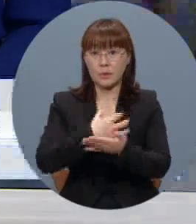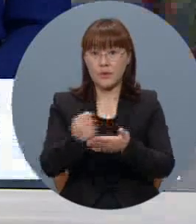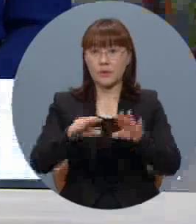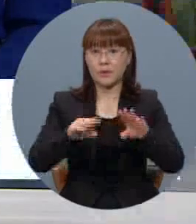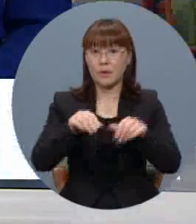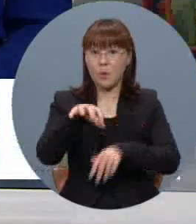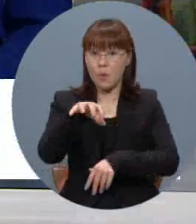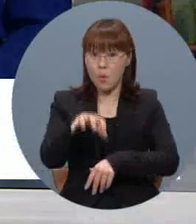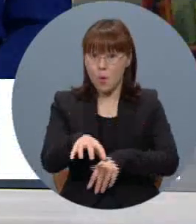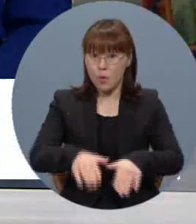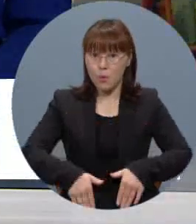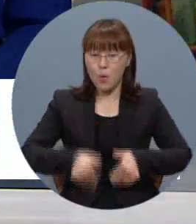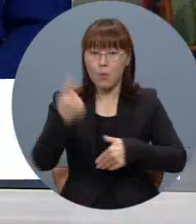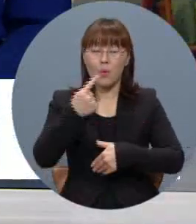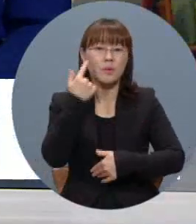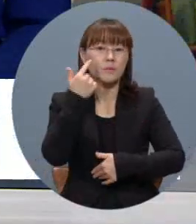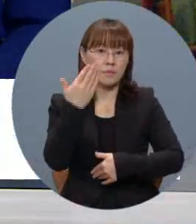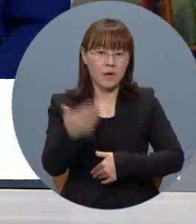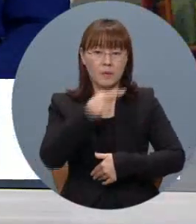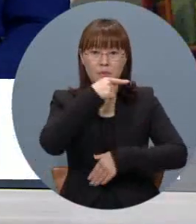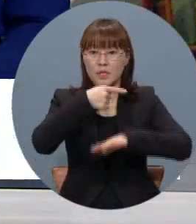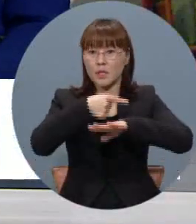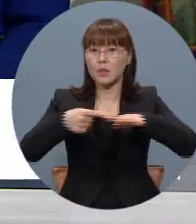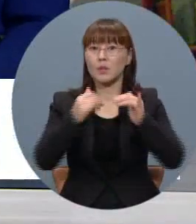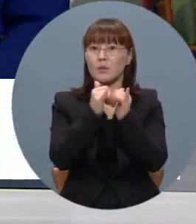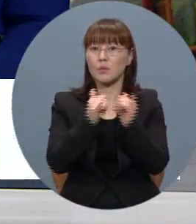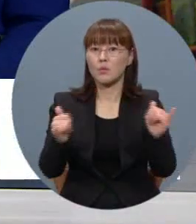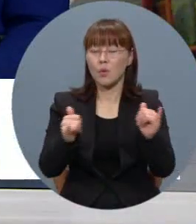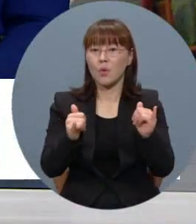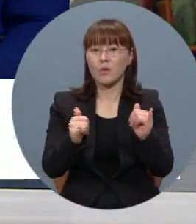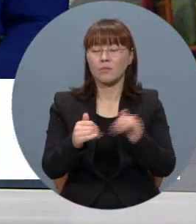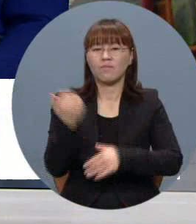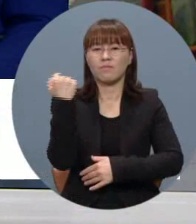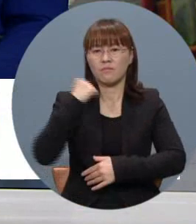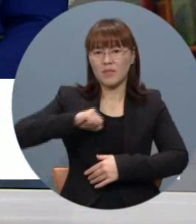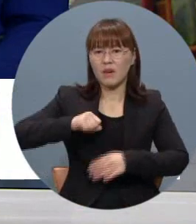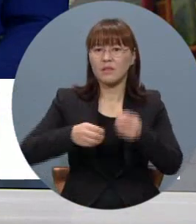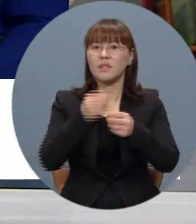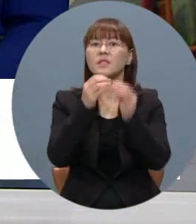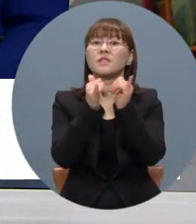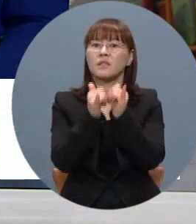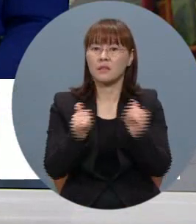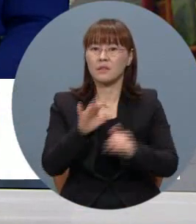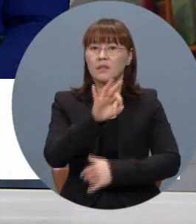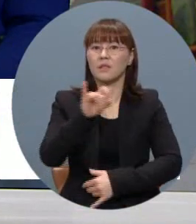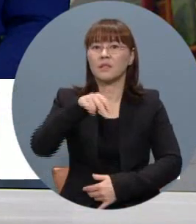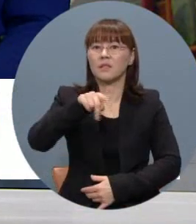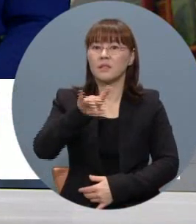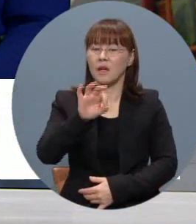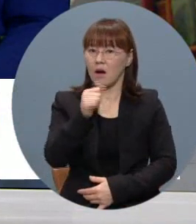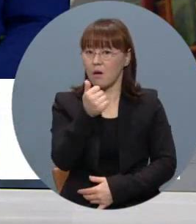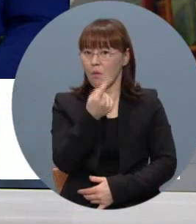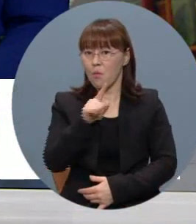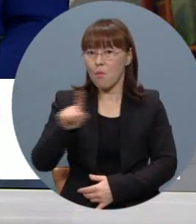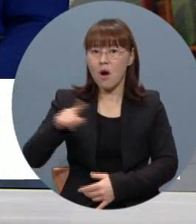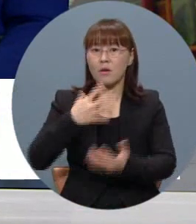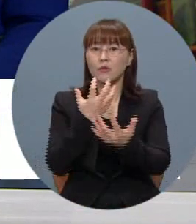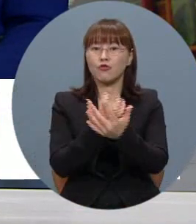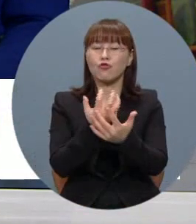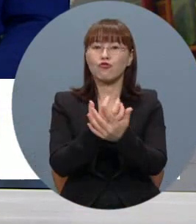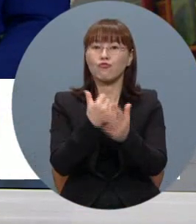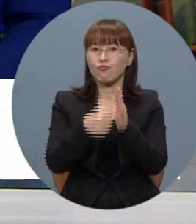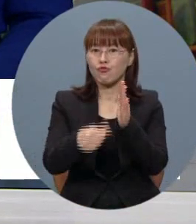빼앗긴들에도 봄은 오는가. 민족 저항 시인이죠. 이상화 시인의 공개되지 않은 편지와 서류 등 유품이 무더기로